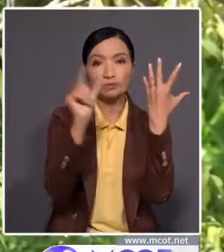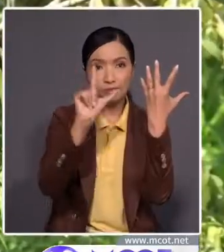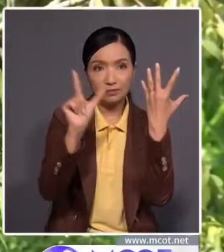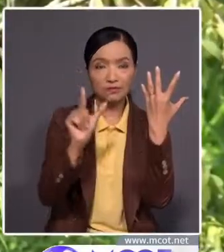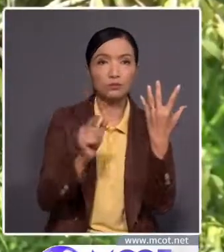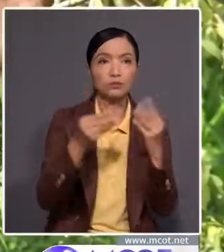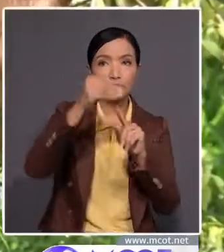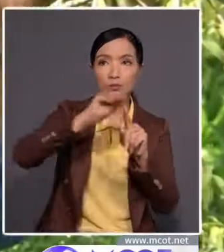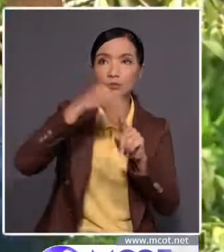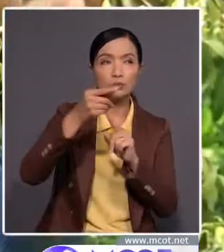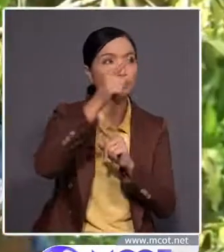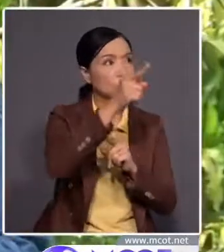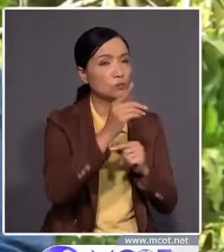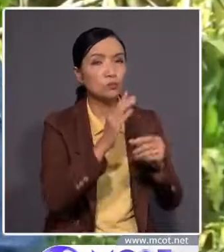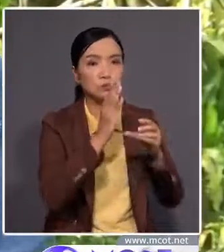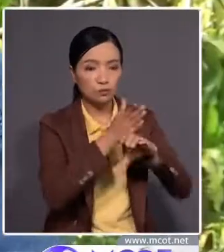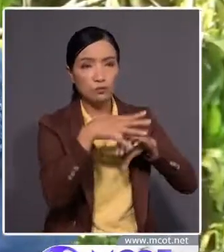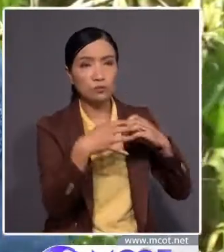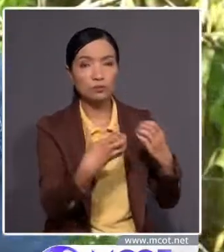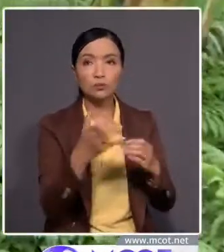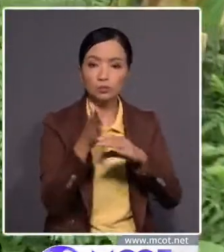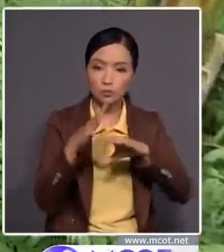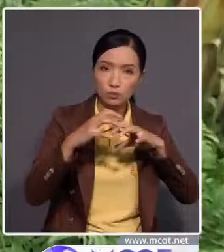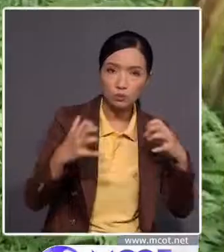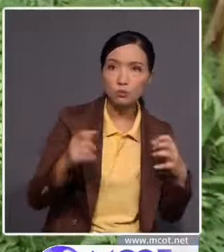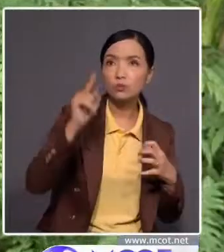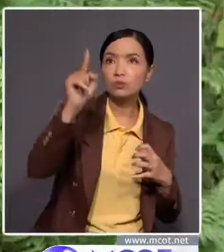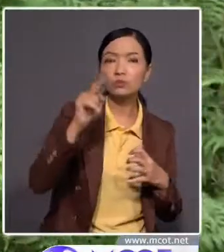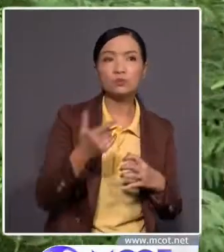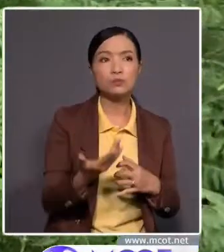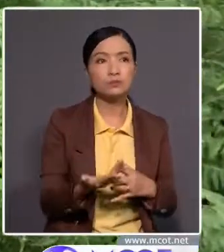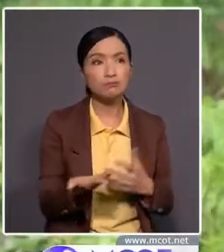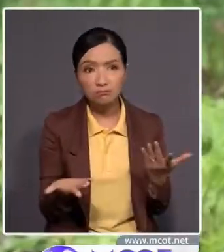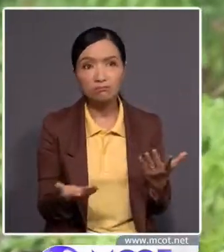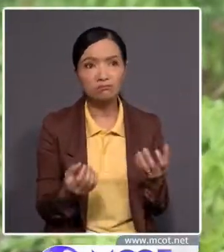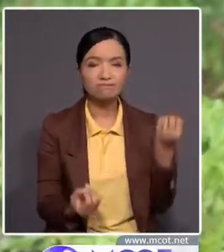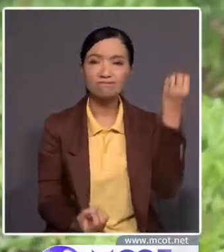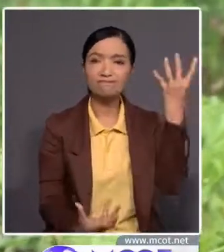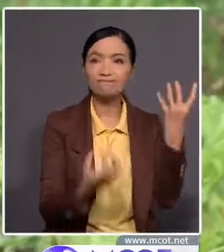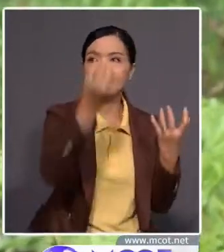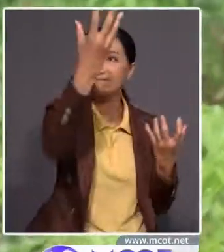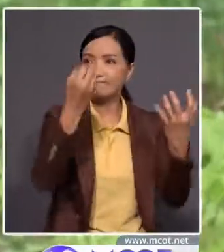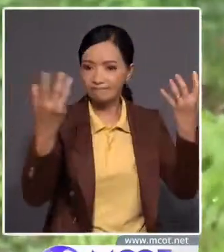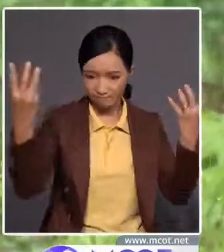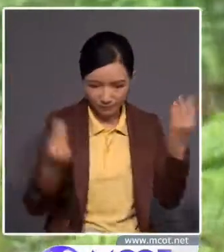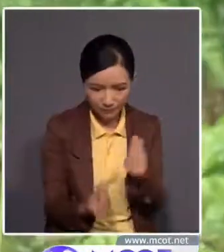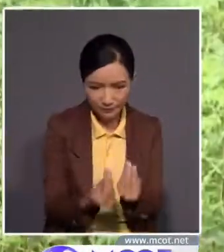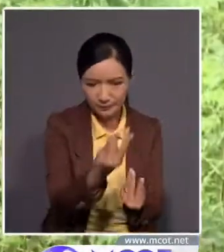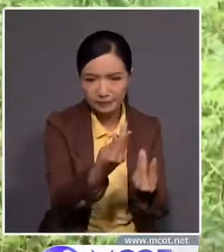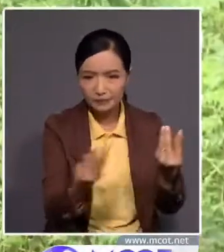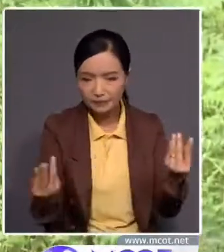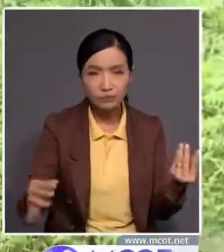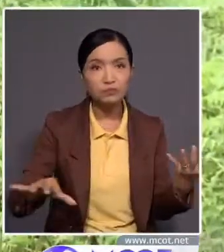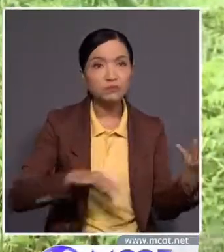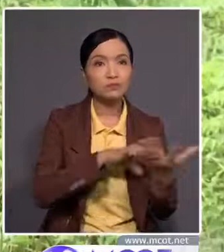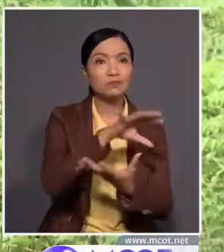คุดนะครับกระท้อนทุเรียนเขาอยู่ในพื้นที่เดียวกันได ้ อยู่ที่เราจัดสรร มันพึ่งพาใส่กัน แล้วรถน้ำมันต้องใช้แรงงานเยอะไ